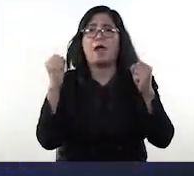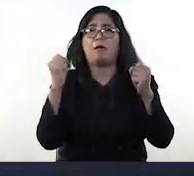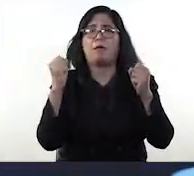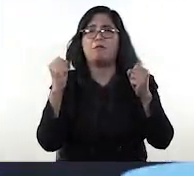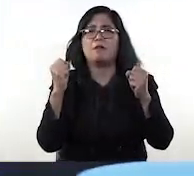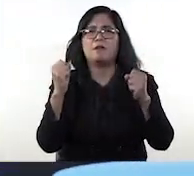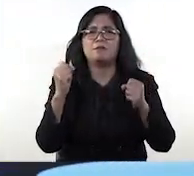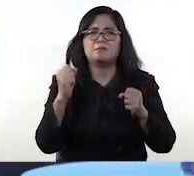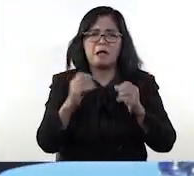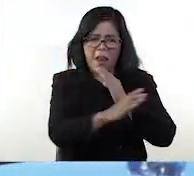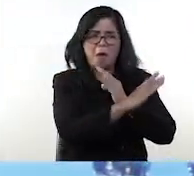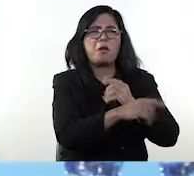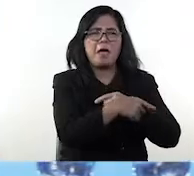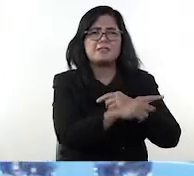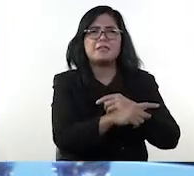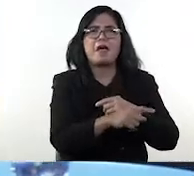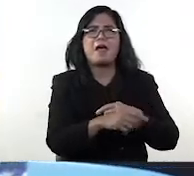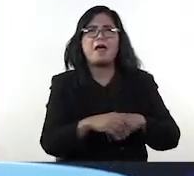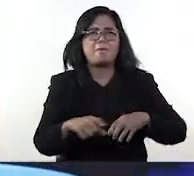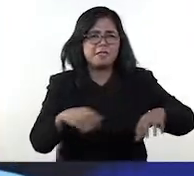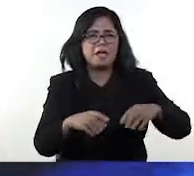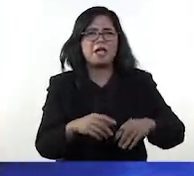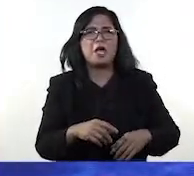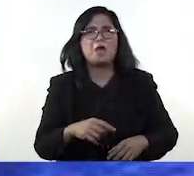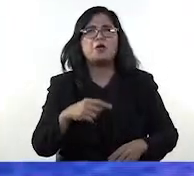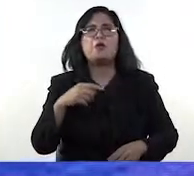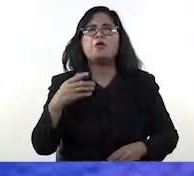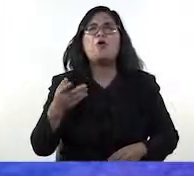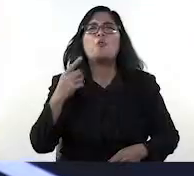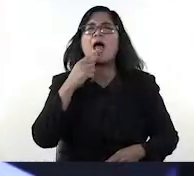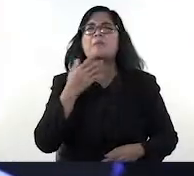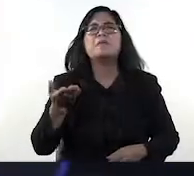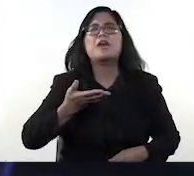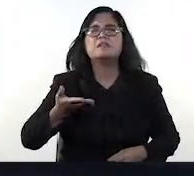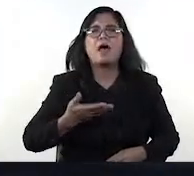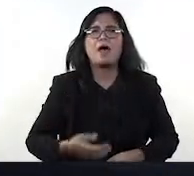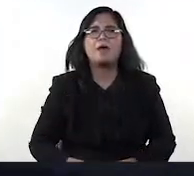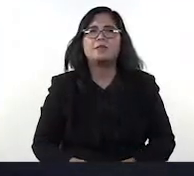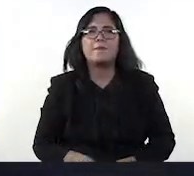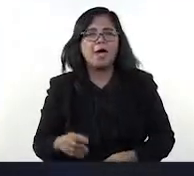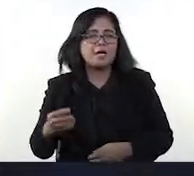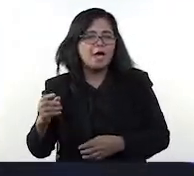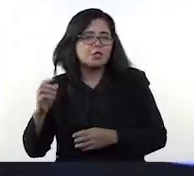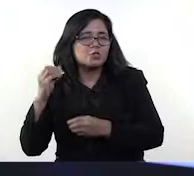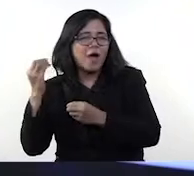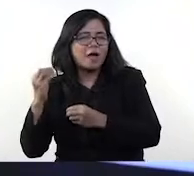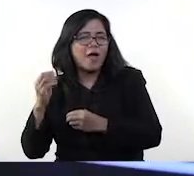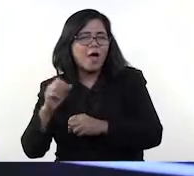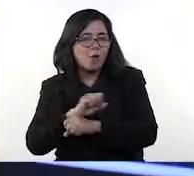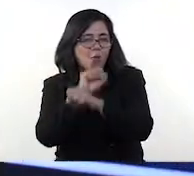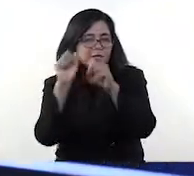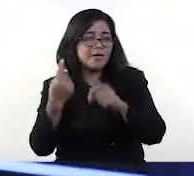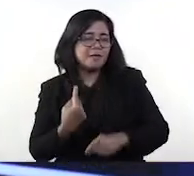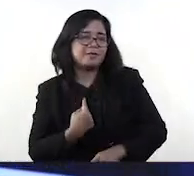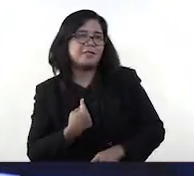Hai ada kekuatan yang selalu bilang ngelawan aja sikat aja no bertindak aja normal kok Hai tak bersua lagi yang berkata